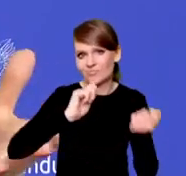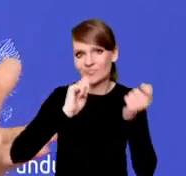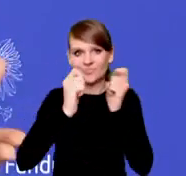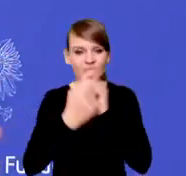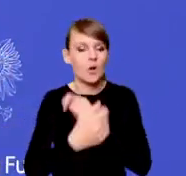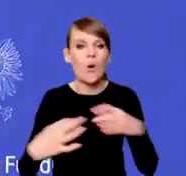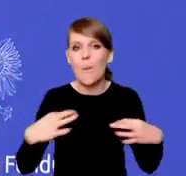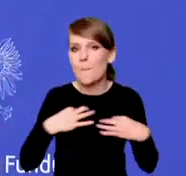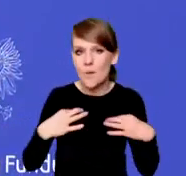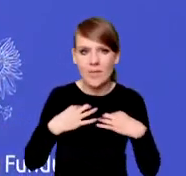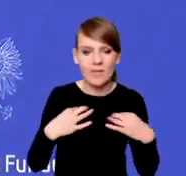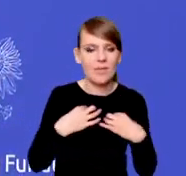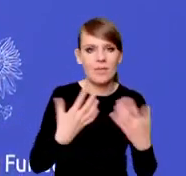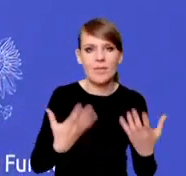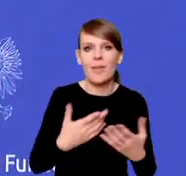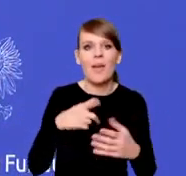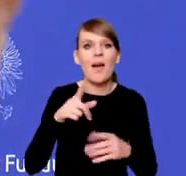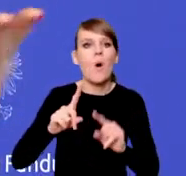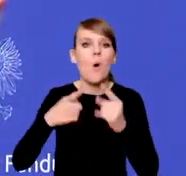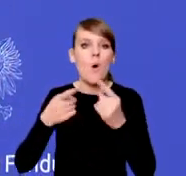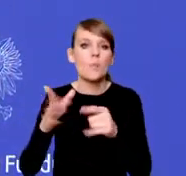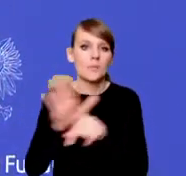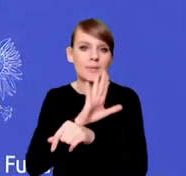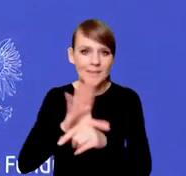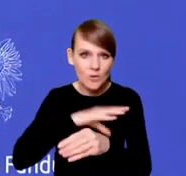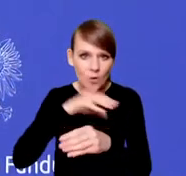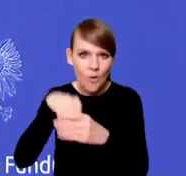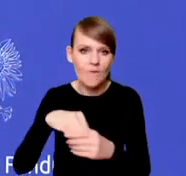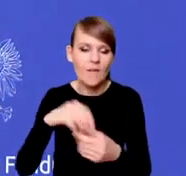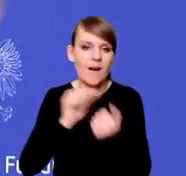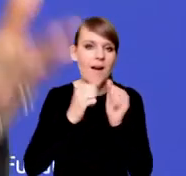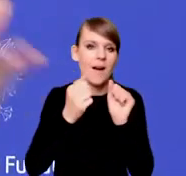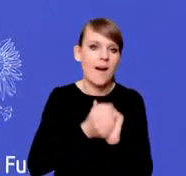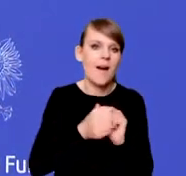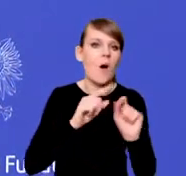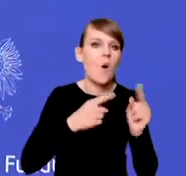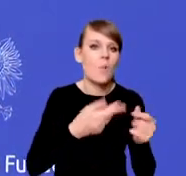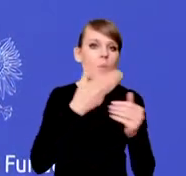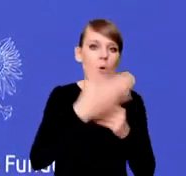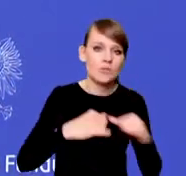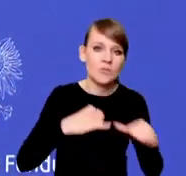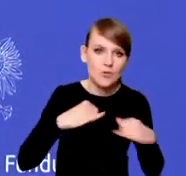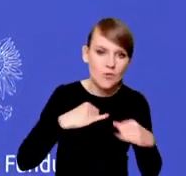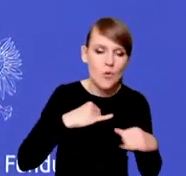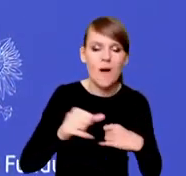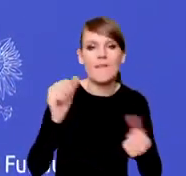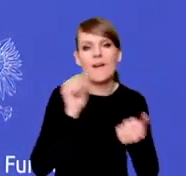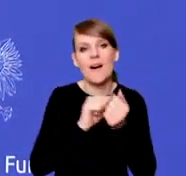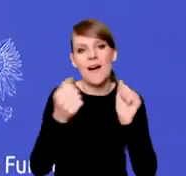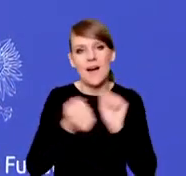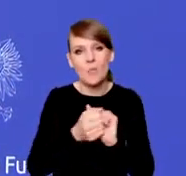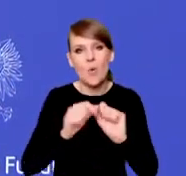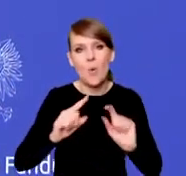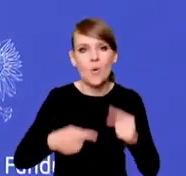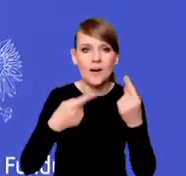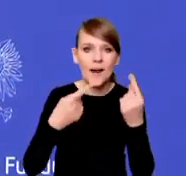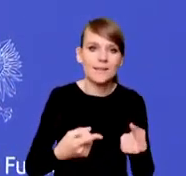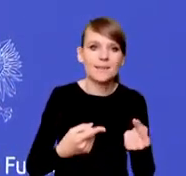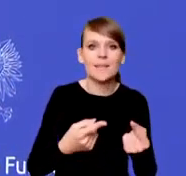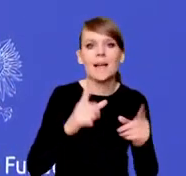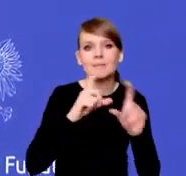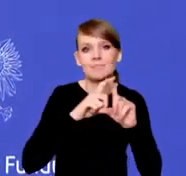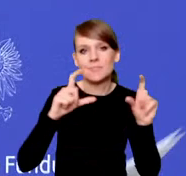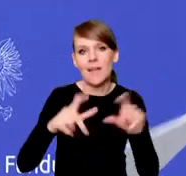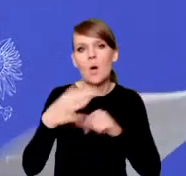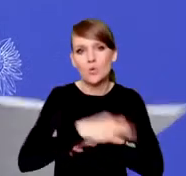czy będziemy w organizacji biznesowej, czy w organizacji pozarządowej, czy też właśnie w organizacji typu uczelnia. I